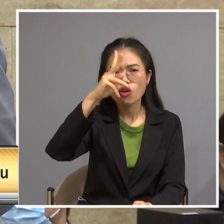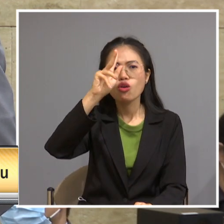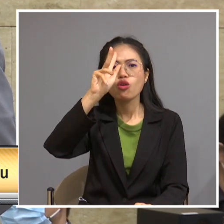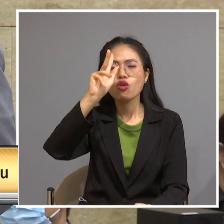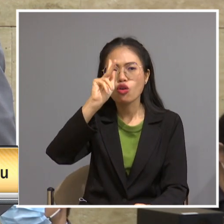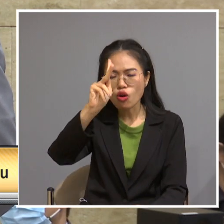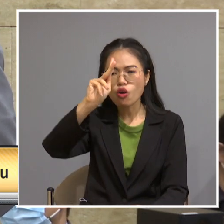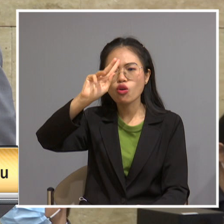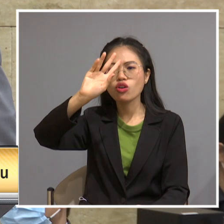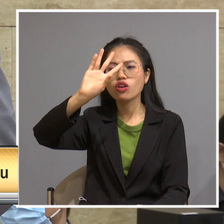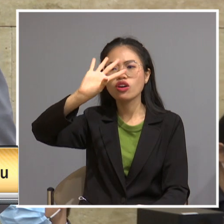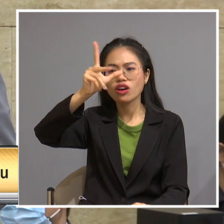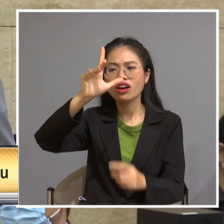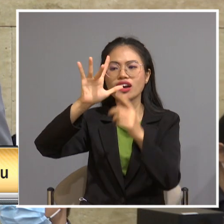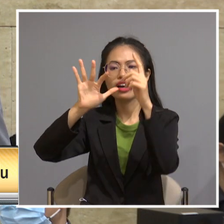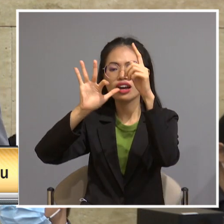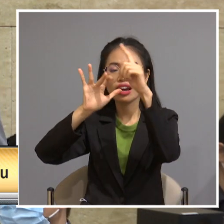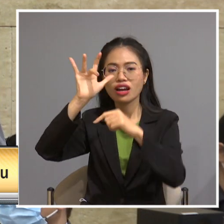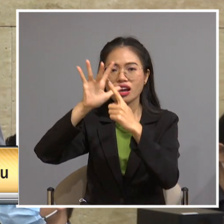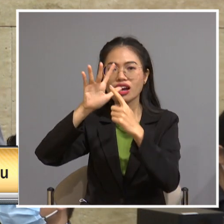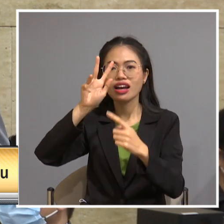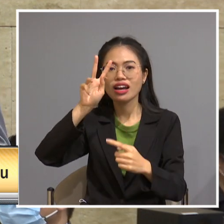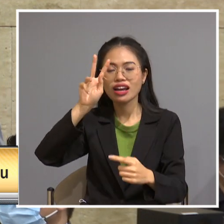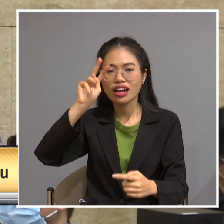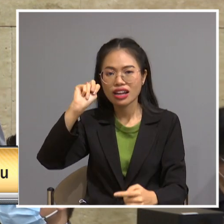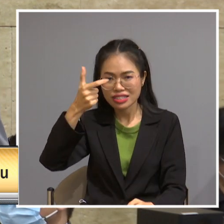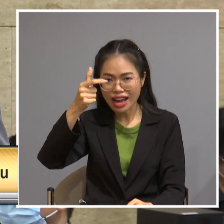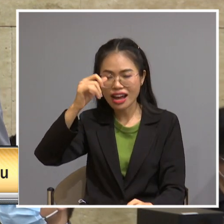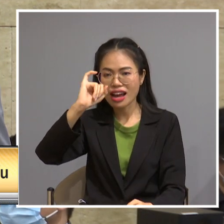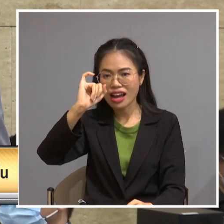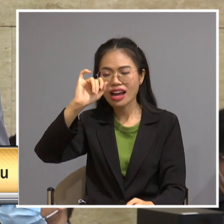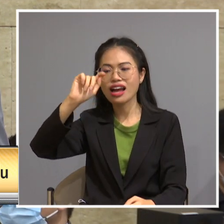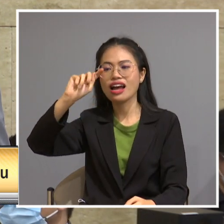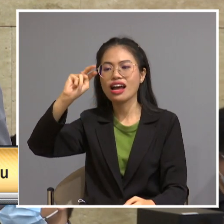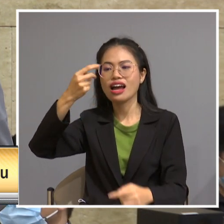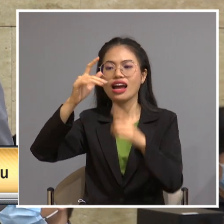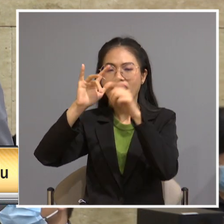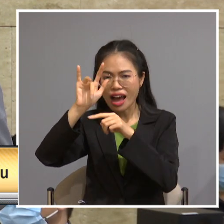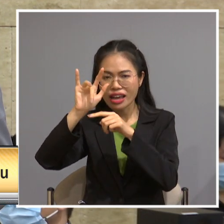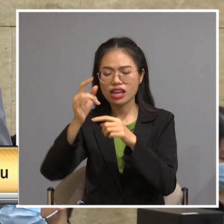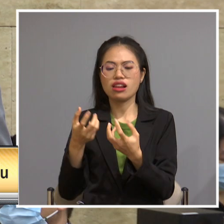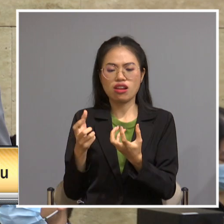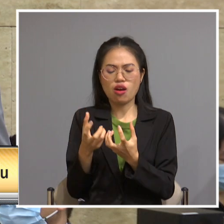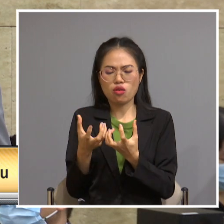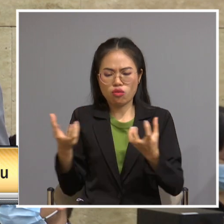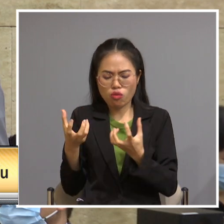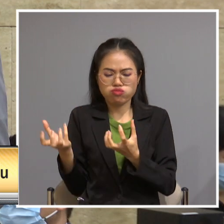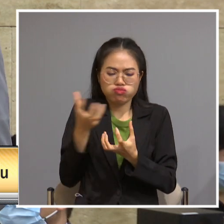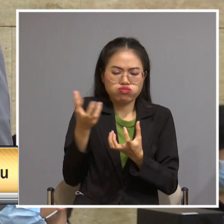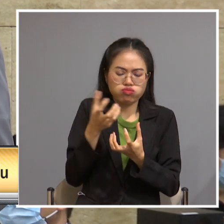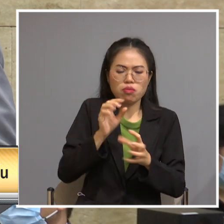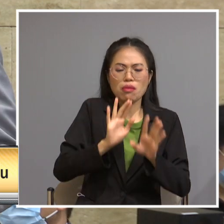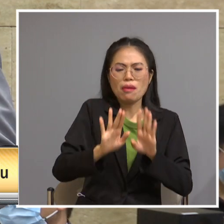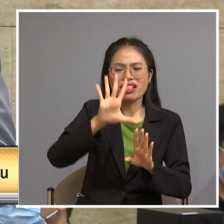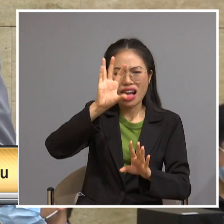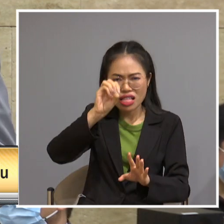และก็สามารรองรับขยะที่จะเข้ามากรรจัดได้เพีงแค่วันละ 50 ตันเท่านั้นเอง